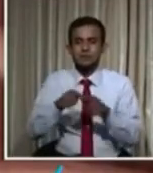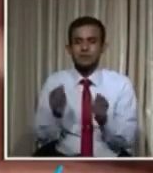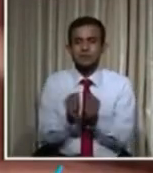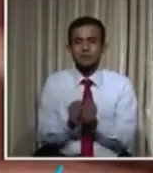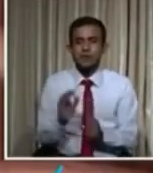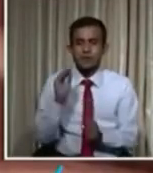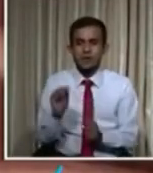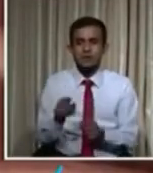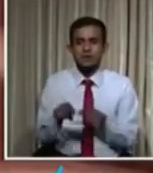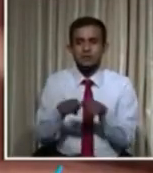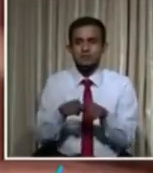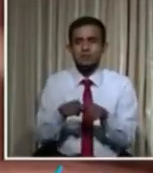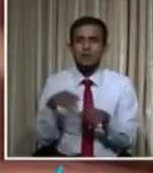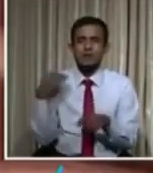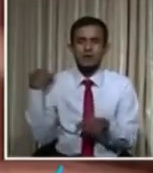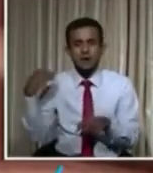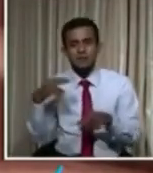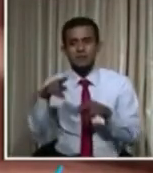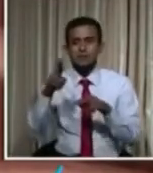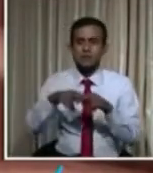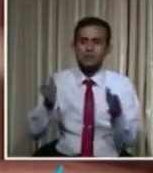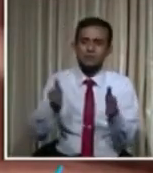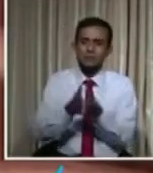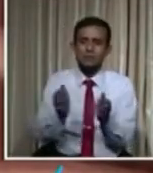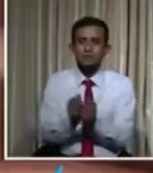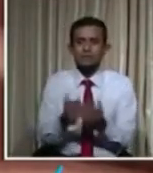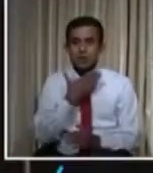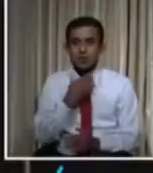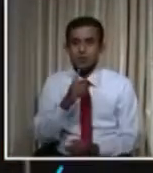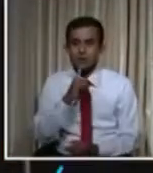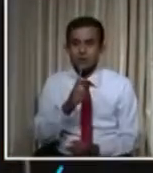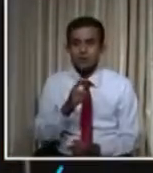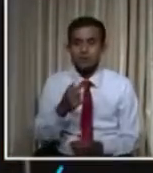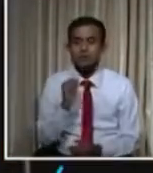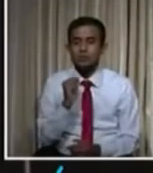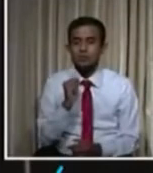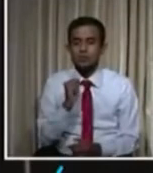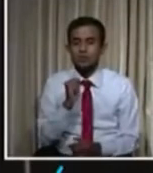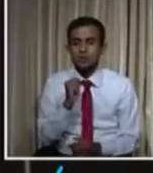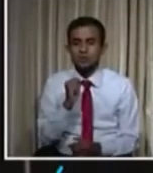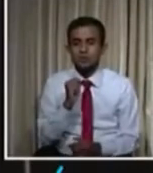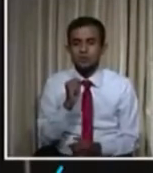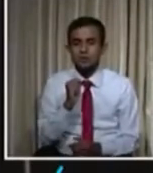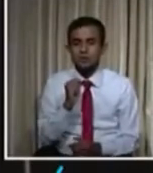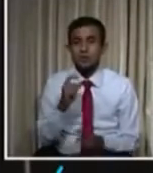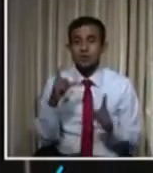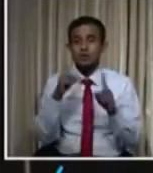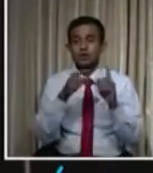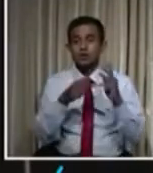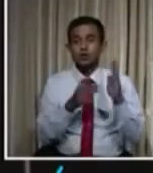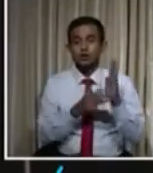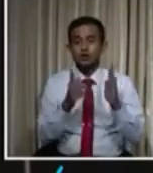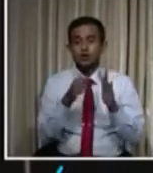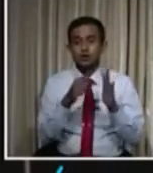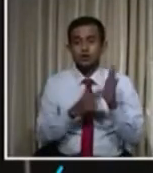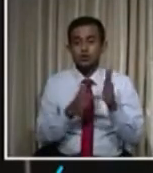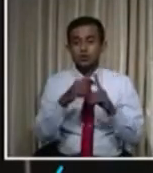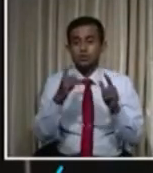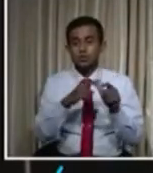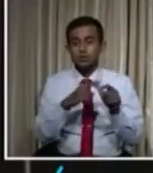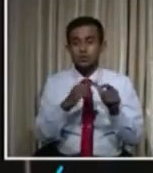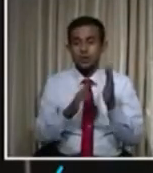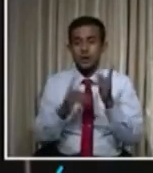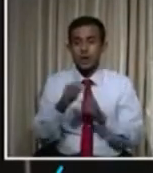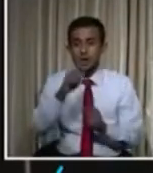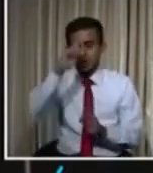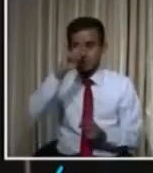නම් ඒ විදියට සහෝදරත්වයෙන් මිත්‍රශීලී ලෙස වැඩ කරමු ඉස්සුතුමි. පරදෙන් ස්පීකර් ෆෝන් දාන්න පුළුවන් දුමින්ද දිසානායක ඇමතුමාට දුමින්ද දිසානායක